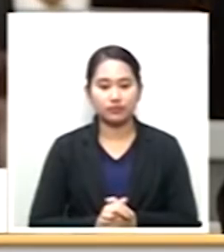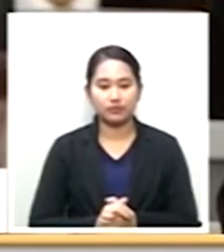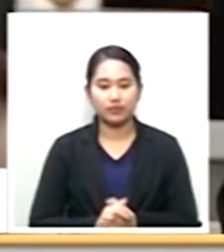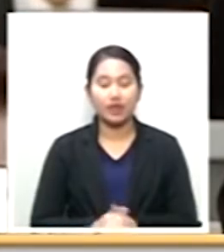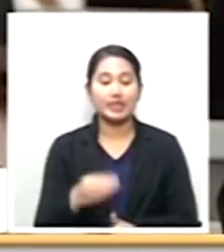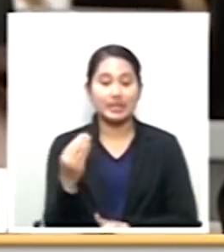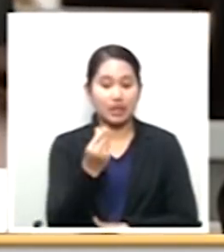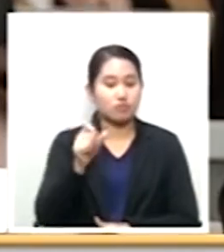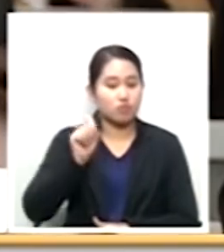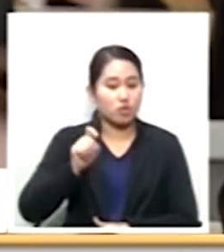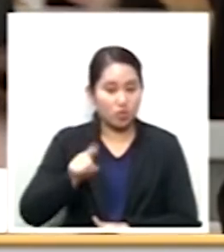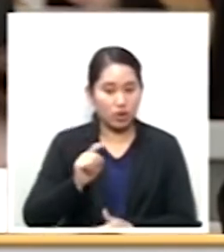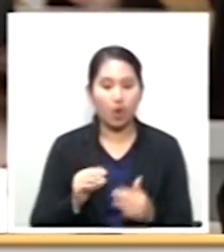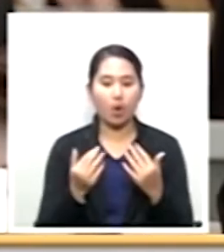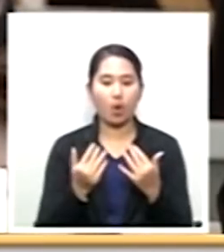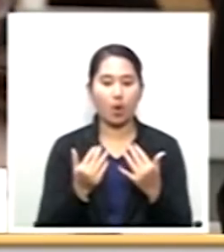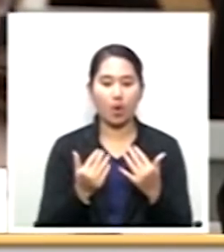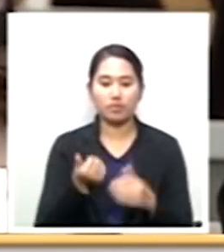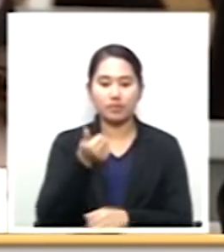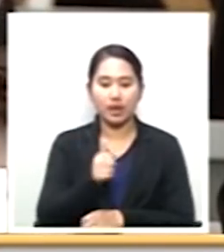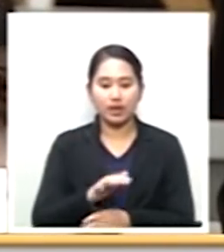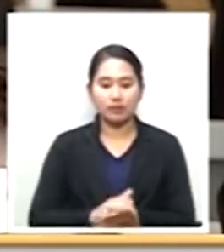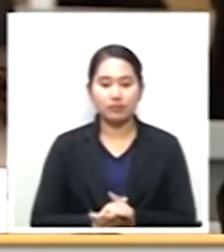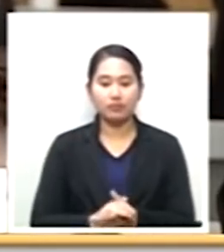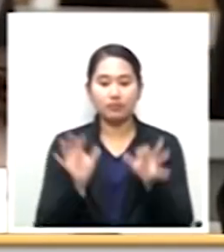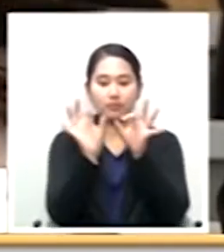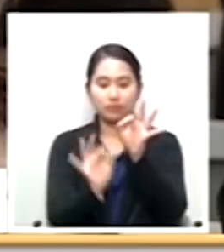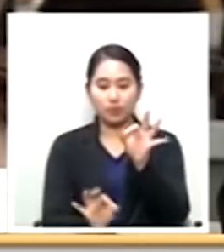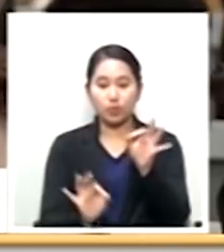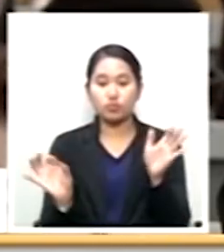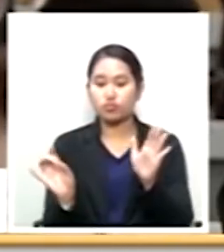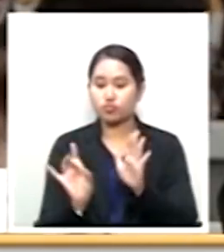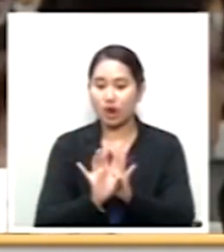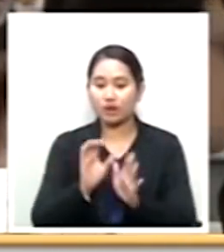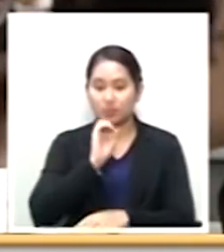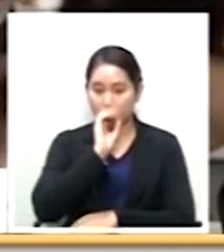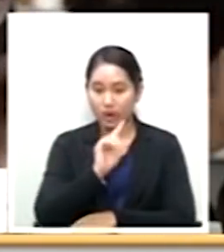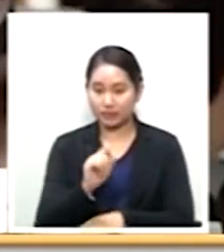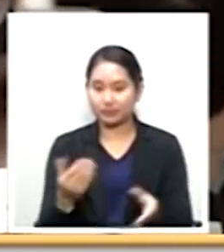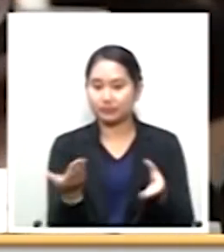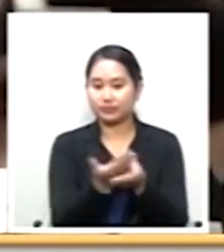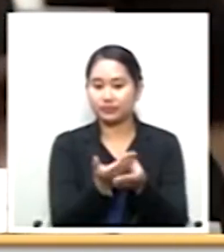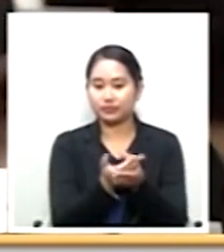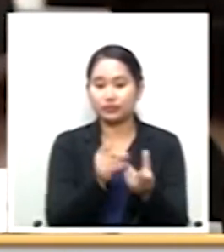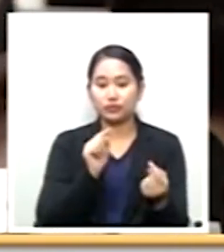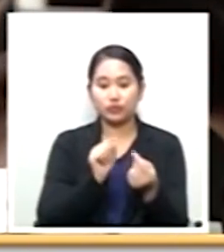ด่วนอันไม่อาจหลีกเลี่ยงได้ในหมายเหตุท้ายพ.ร.ก.ยืนยันว่าพระราชกำหนดฉบับนี้เป็นไปเพื่อสนับสนุนภารกิจ